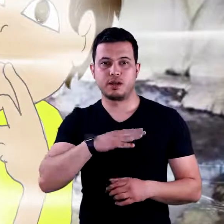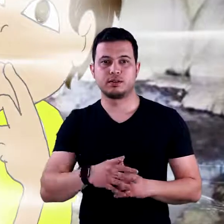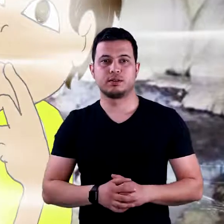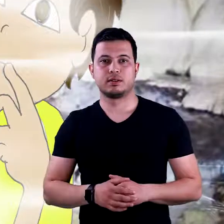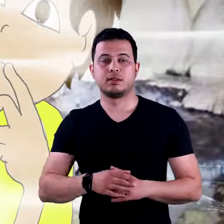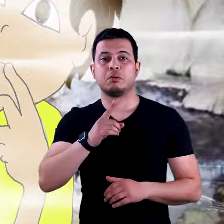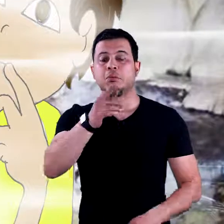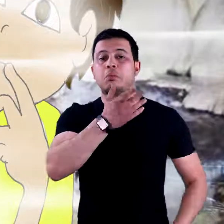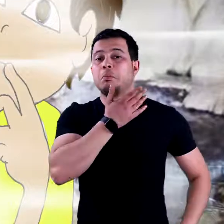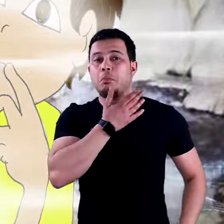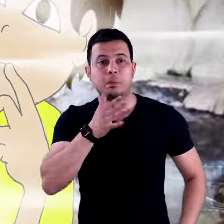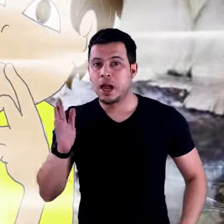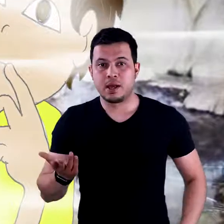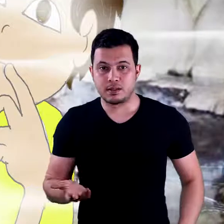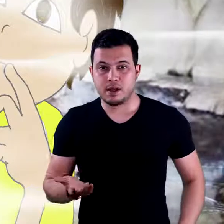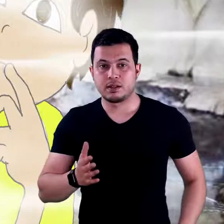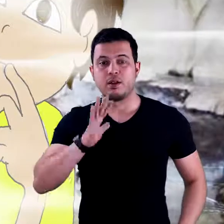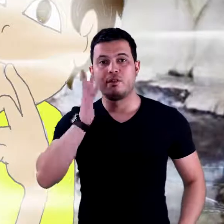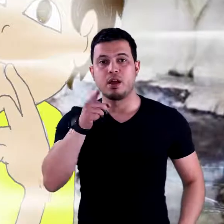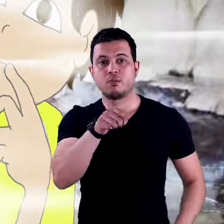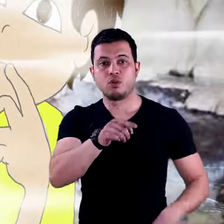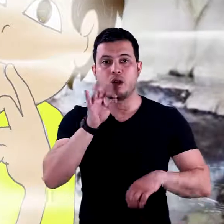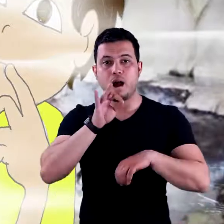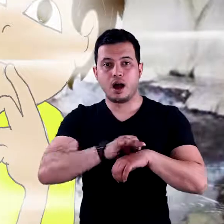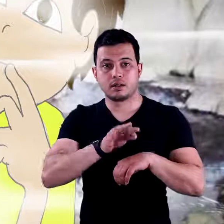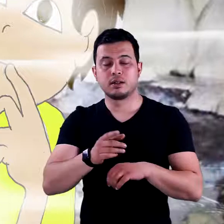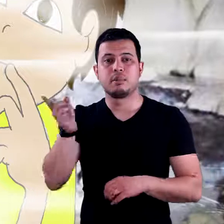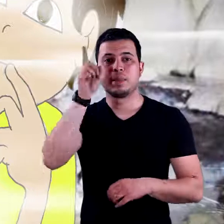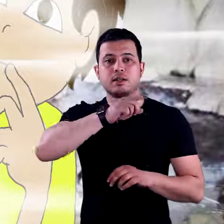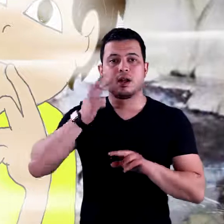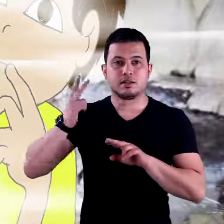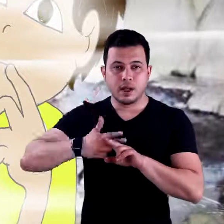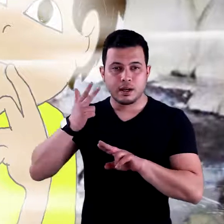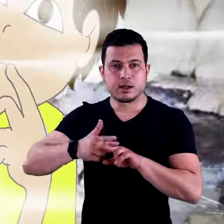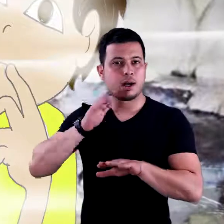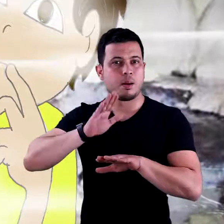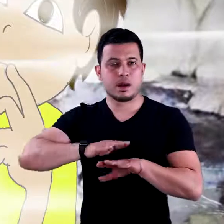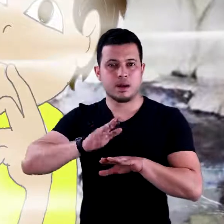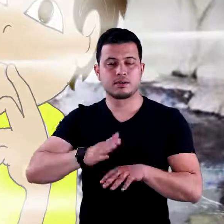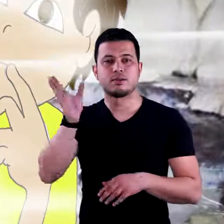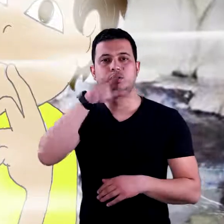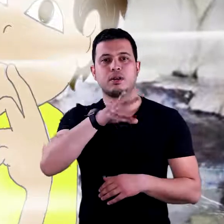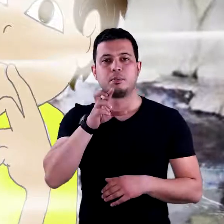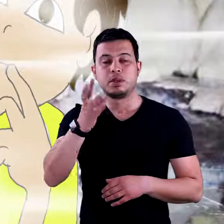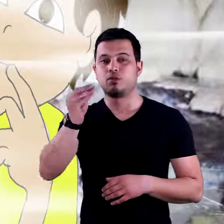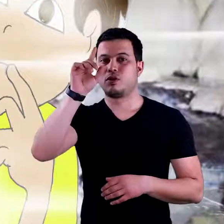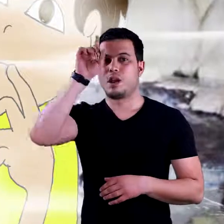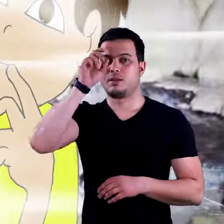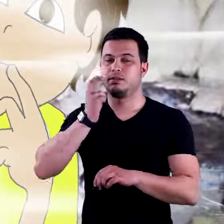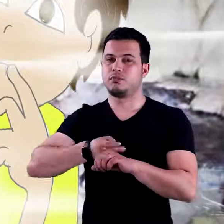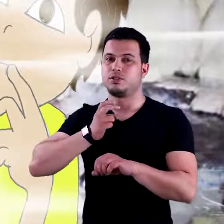Ya bilemezlerse, ya bu anı hep tekrar ederlerse? Pınar çok